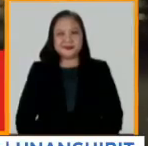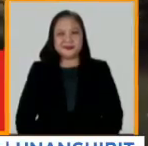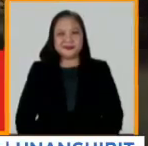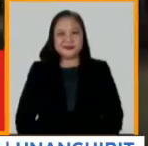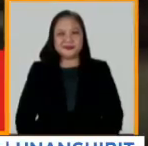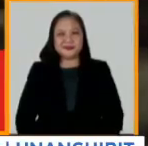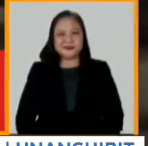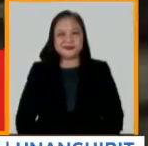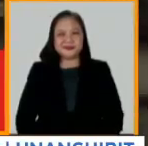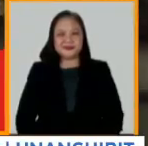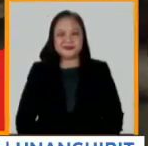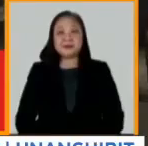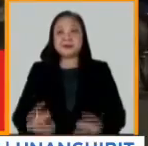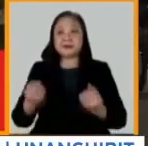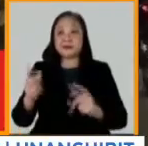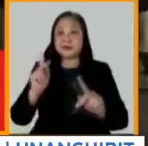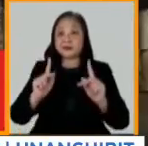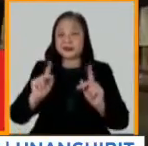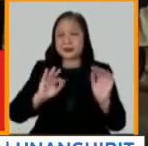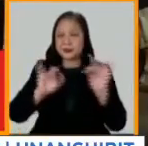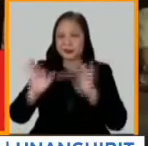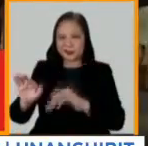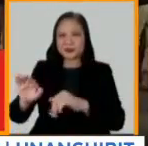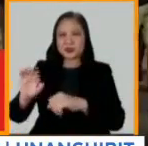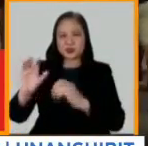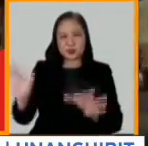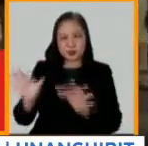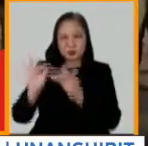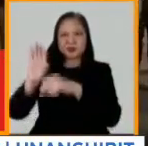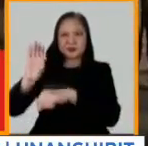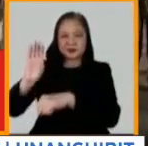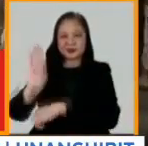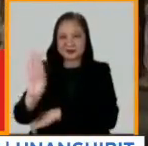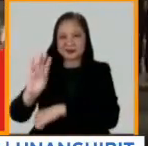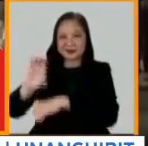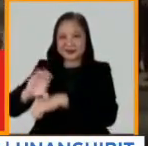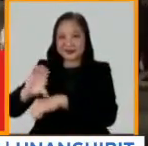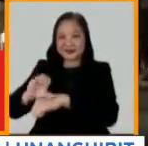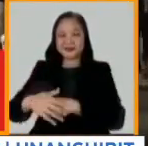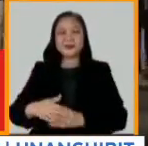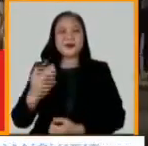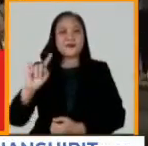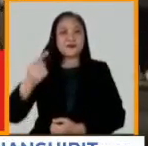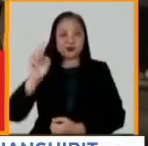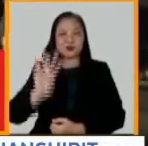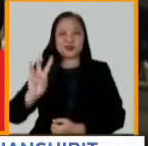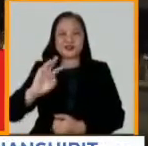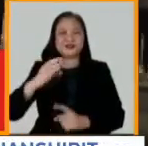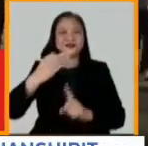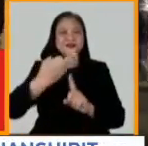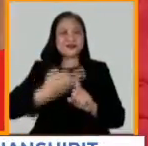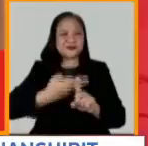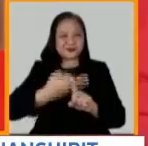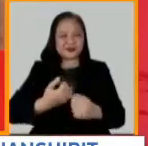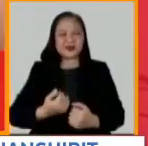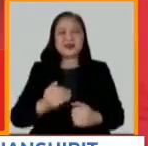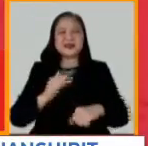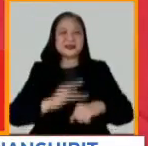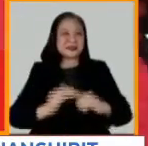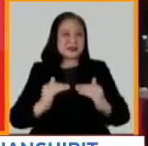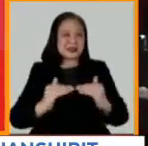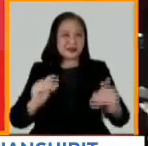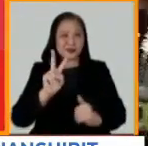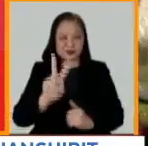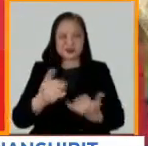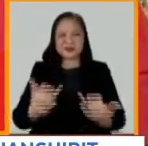ang nagsisimba ngayon sa simbahan ng Baklaran. Bukod kasi sa unang Miyerkules ng Pebrero, nasa alert level 2 na rin ang Metro Manila. Pero hindi